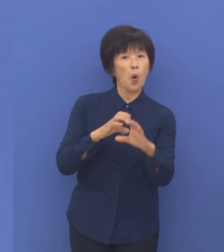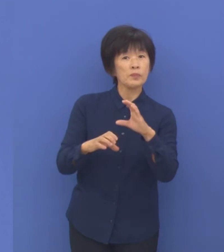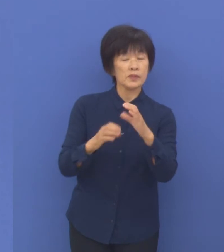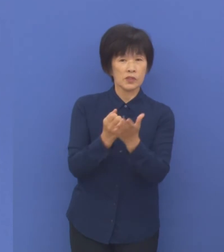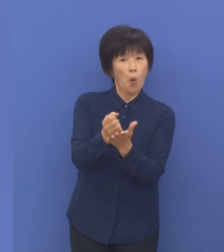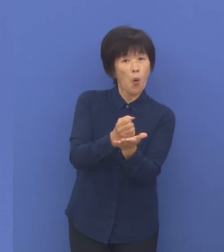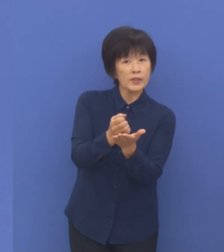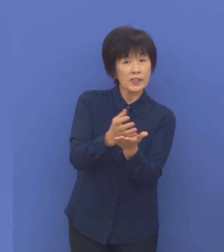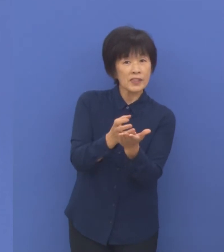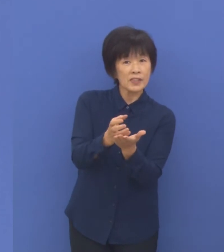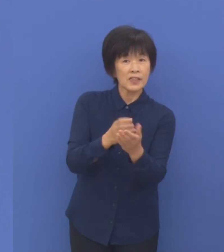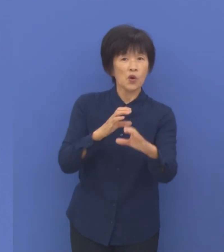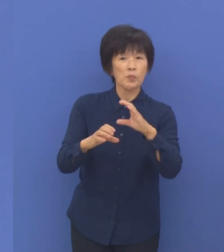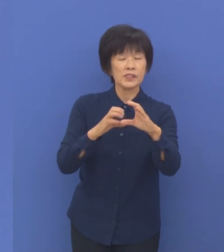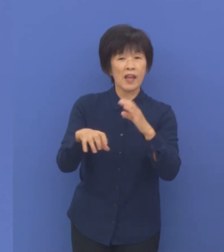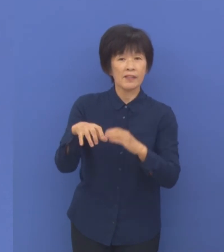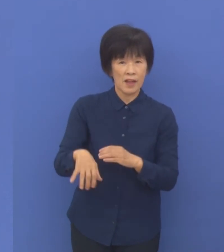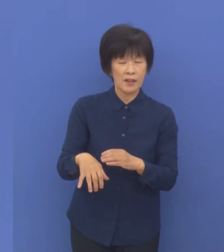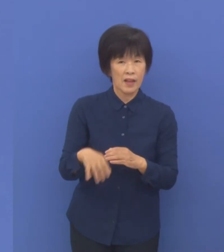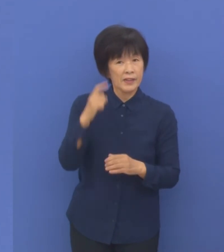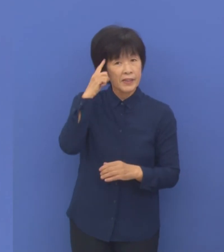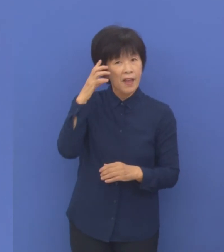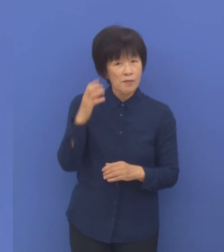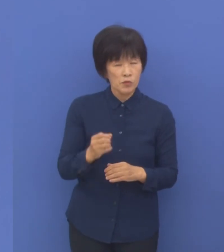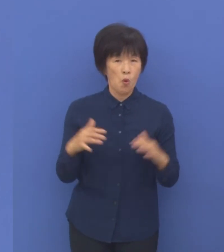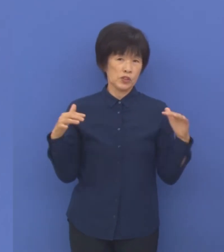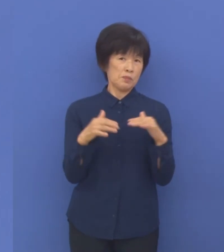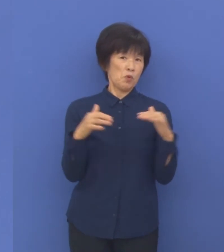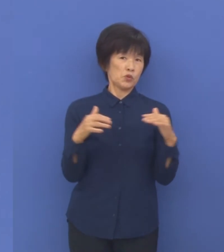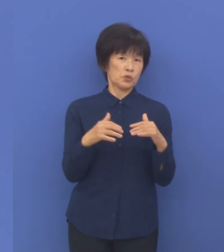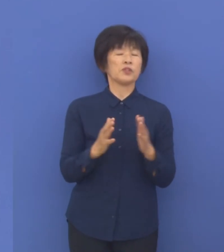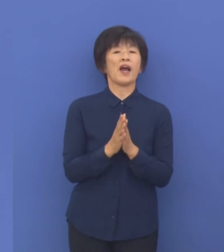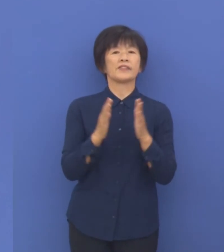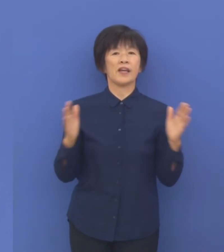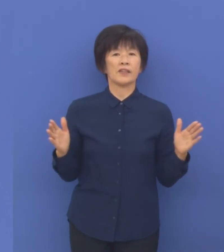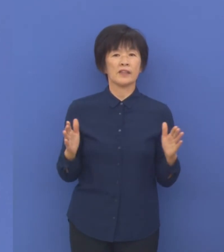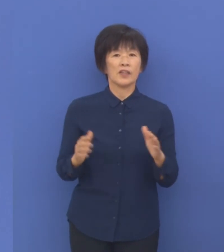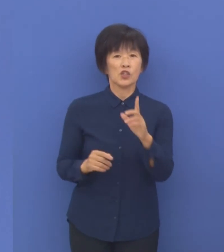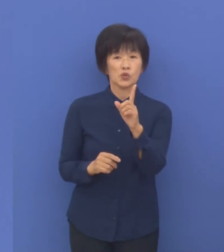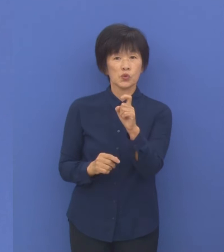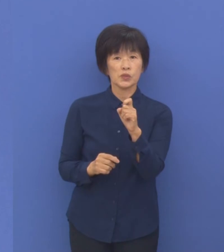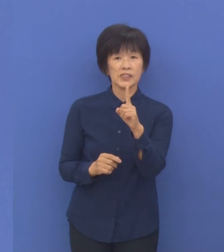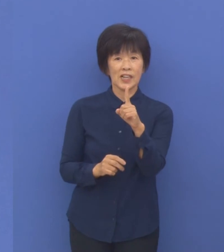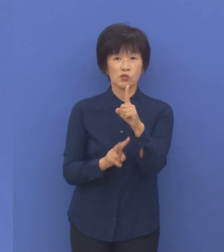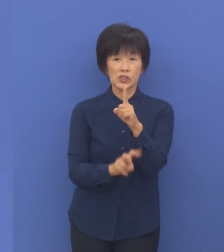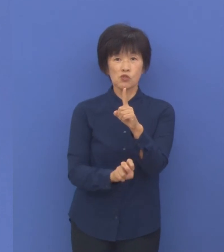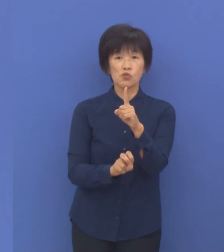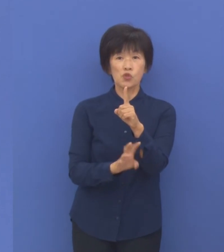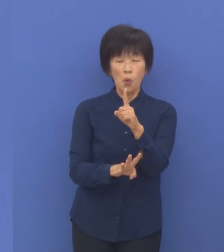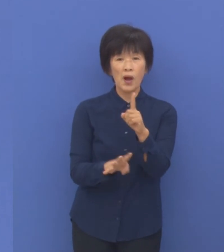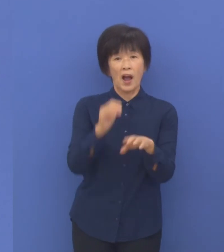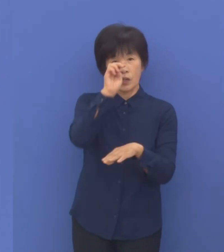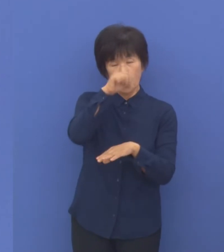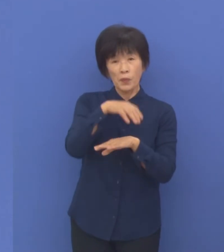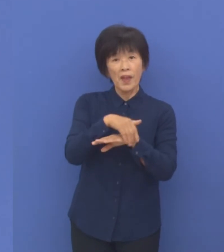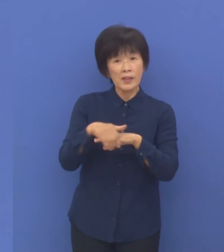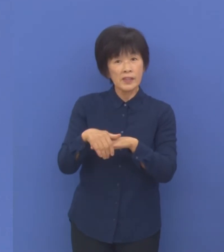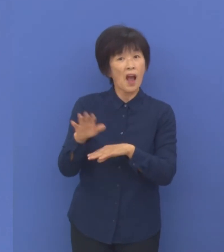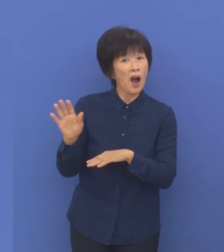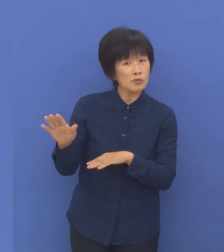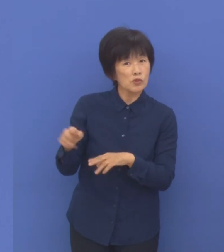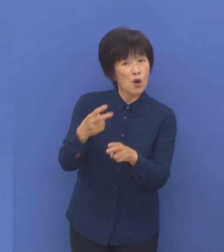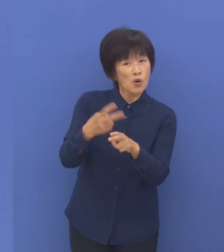で記念シンポジウムを開催しますこれは24nov に予定されて